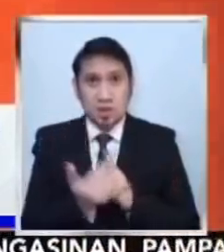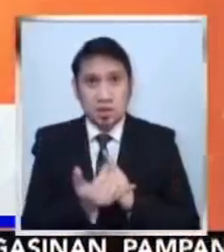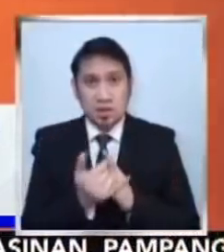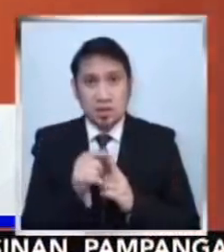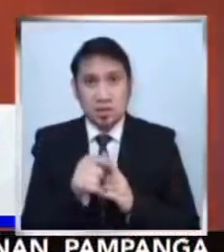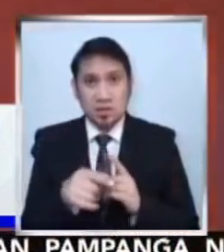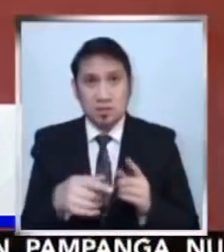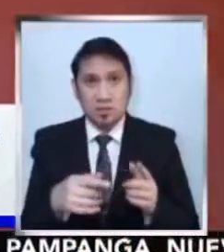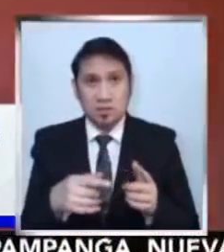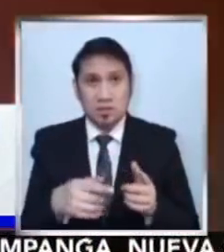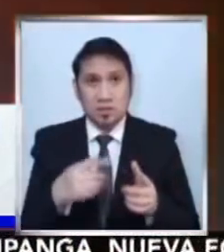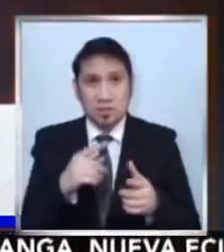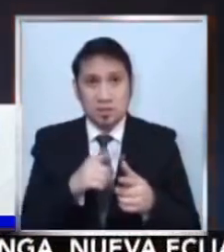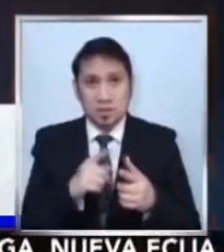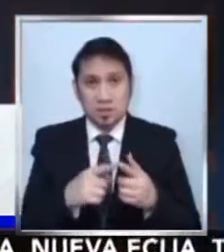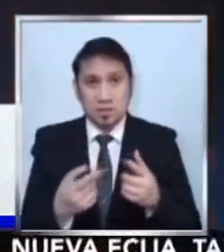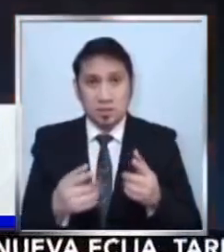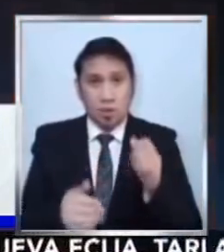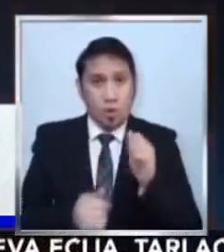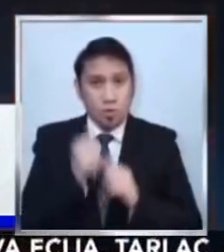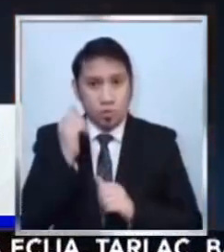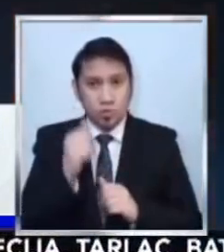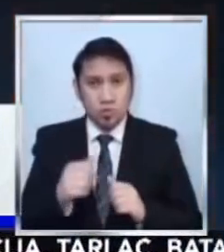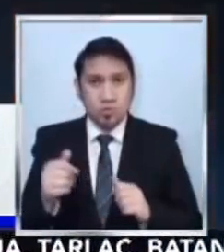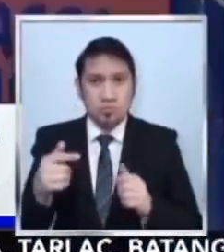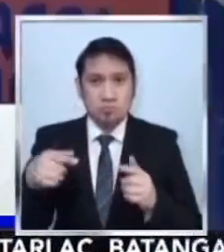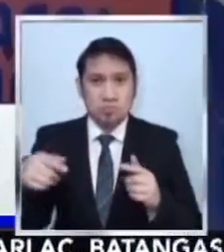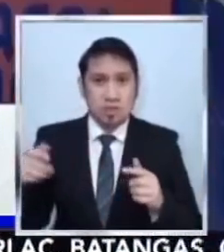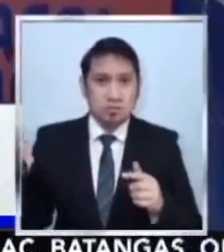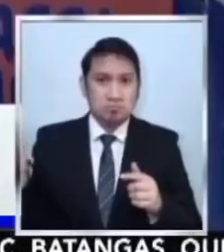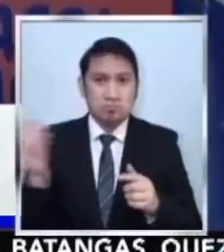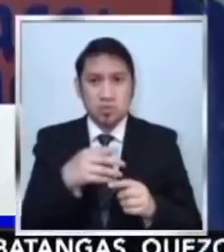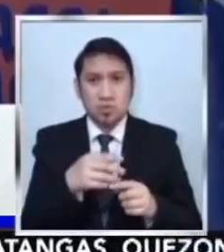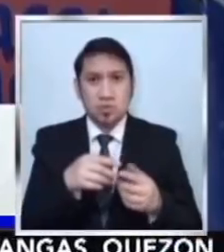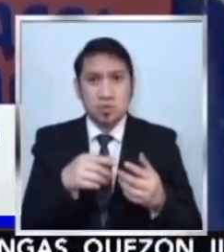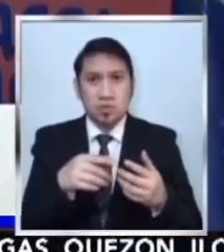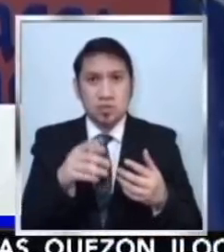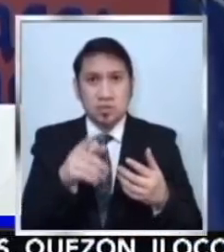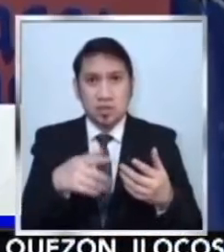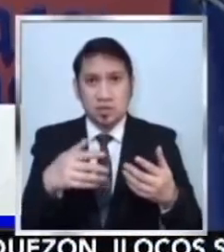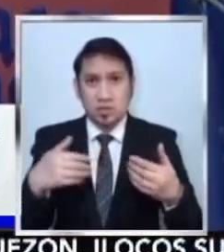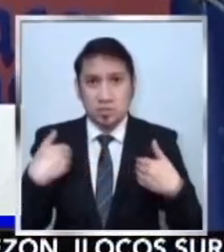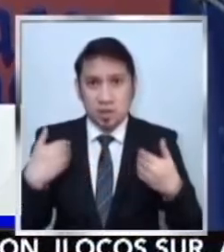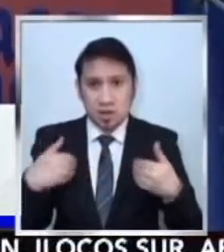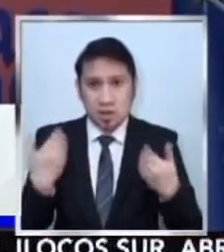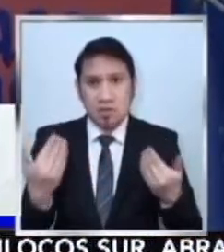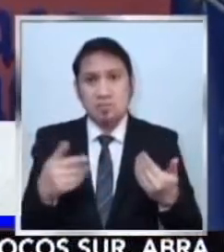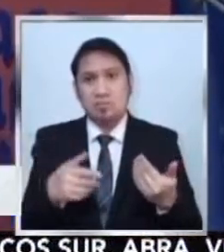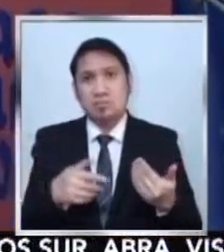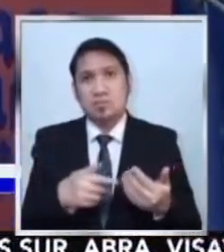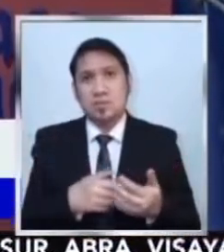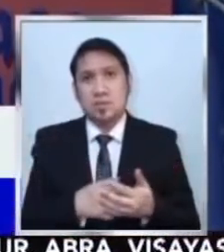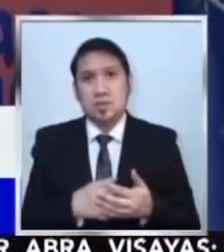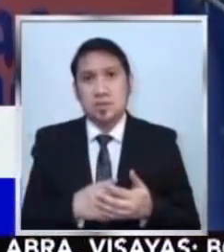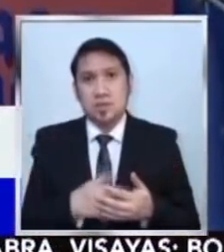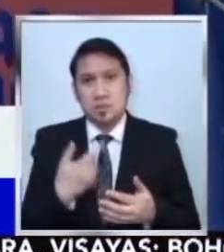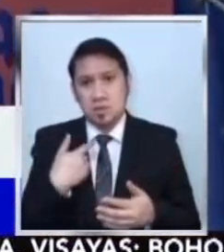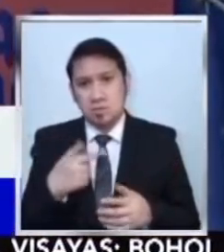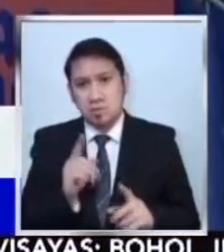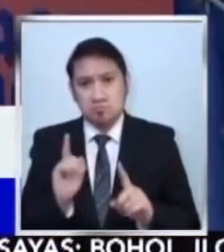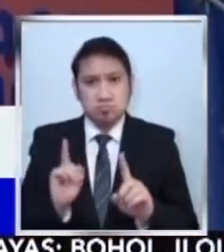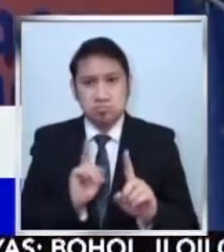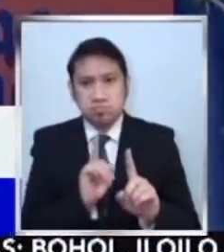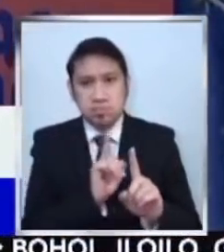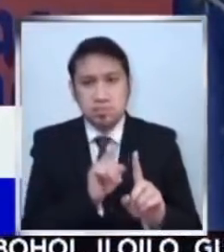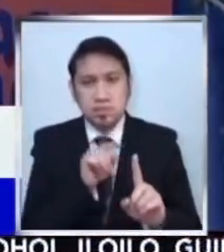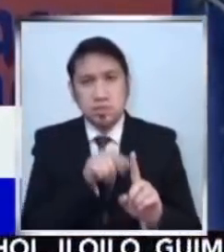mahagip ng Molotov. Dito na nagpulasan ang mga kabataan. Sinabi ko nga isa, nabuta ko, may dala pa eh. Kukunin ko asana, kaso nakatakbo eh.